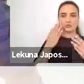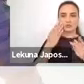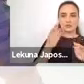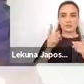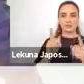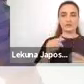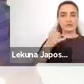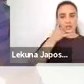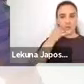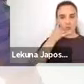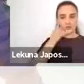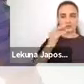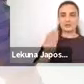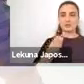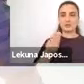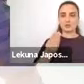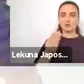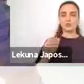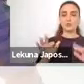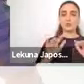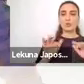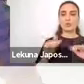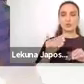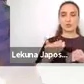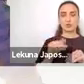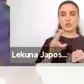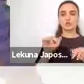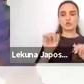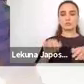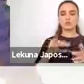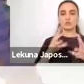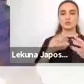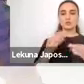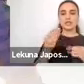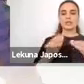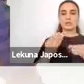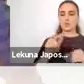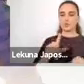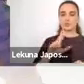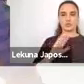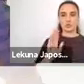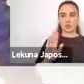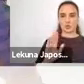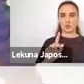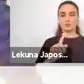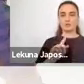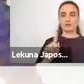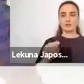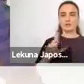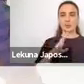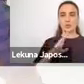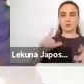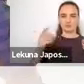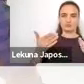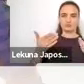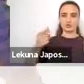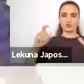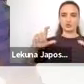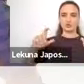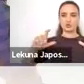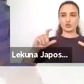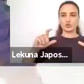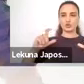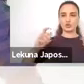ტელეფონი მაგალითად და თამაშობს ფუნქციურად, ან შეიძლება საერთოდ სათამაშოც არ იყოს და იყოს ჯამით თამაში, მაგრამ